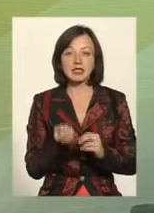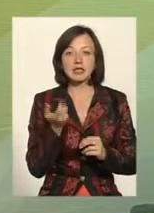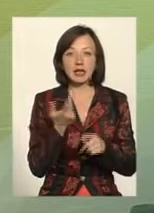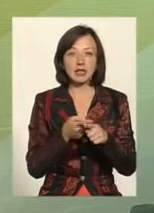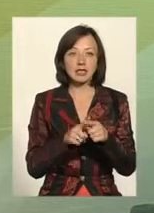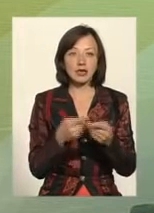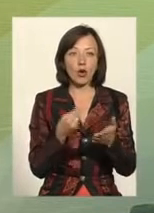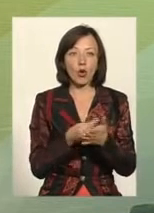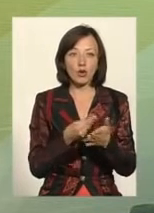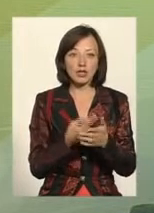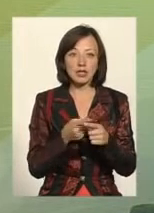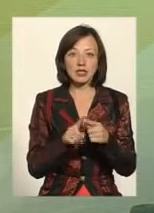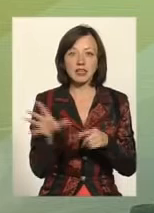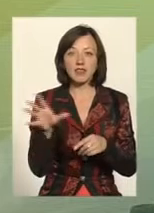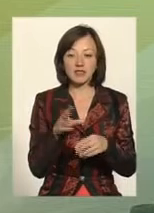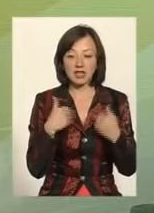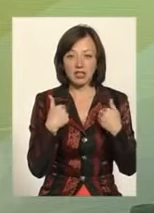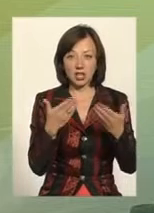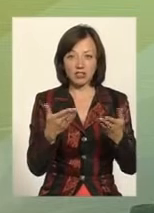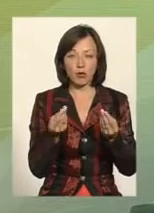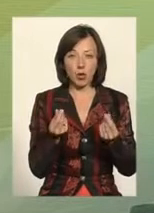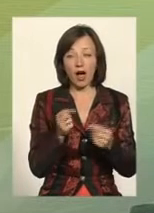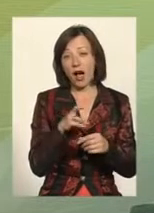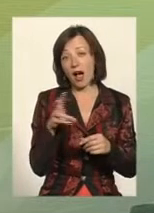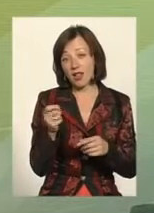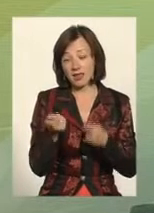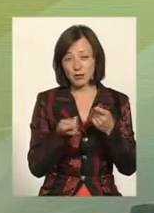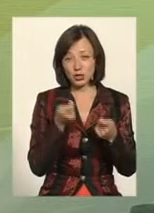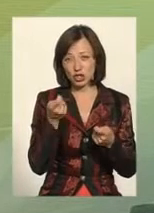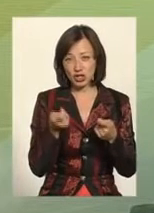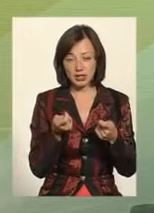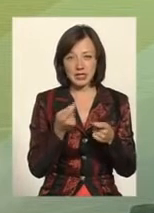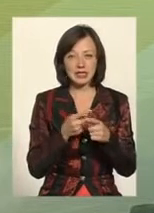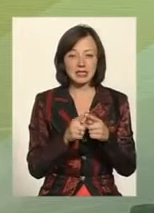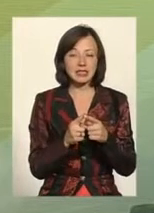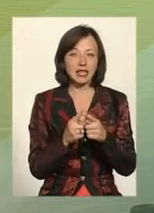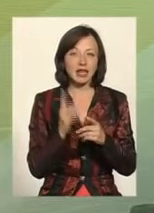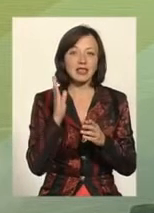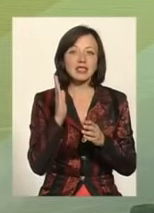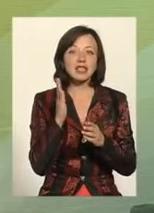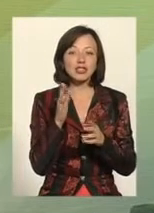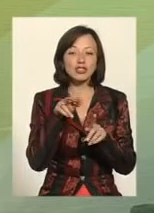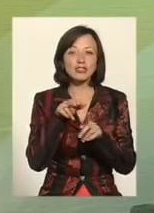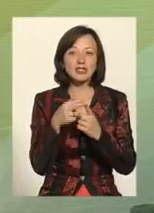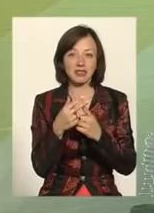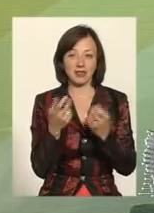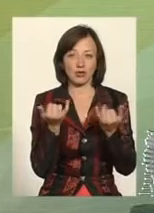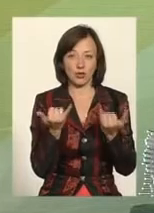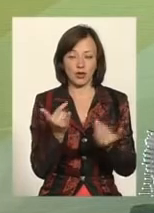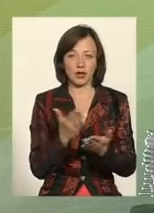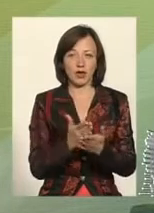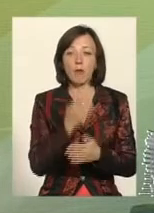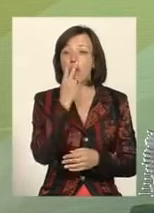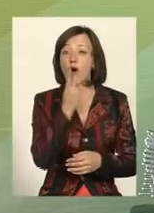це коштує, і це все за наші з вами гроші. Але це та піщинка, це вершинка айсбергу, яка сьогодні є. Просто